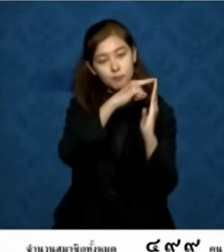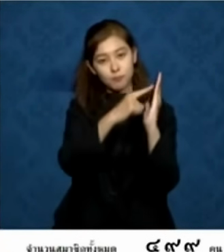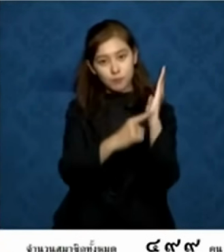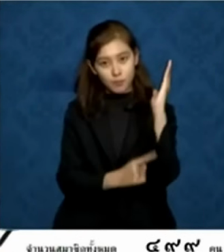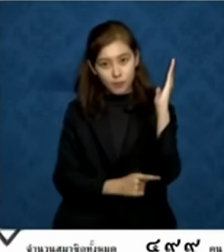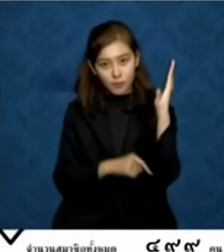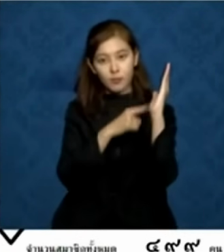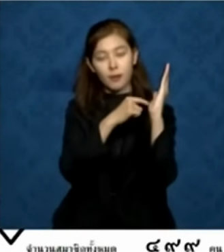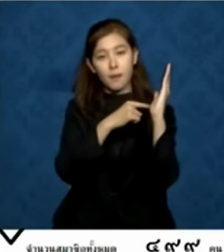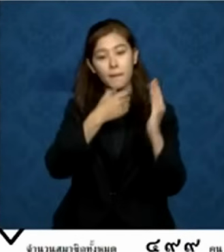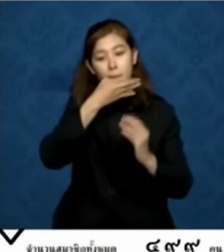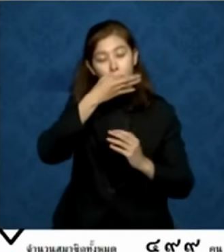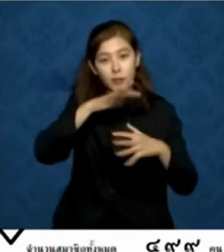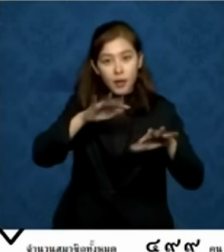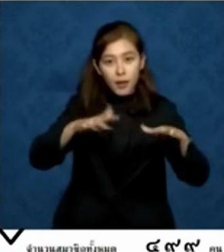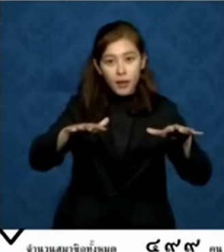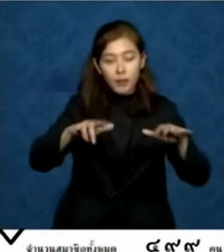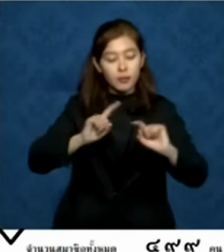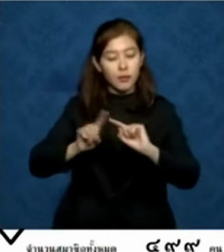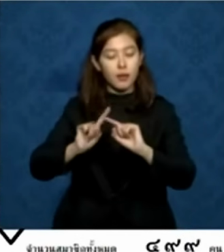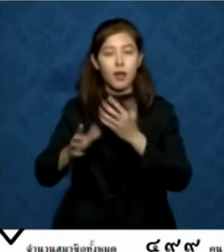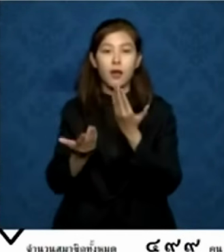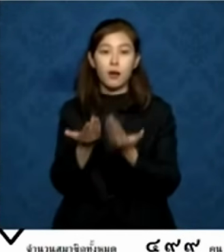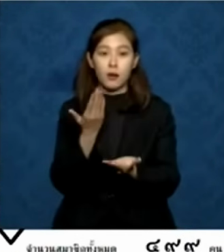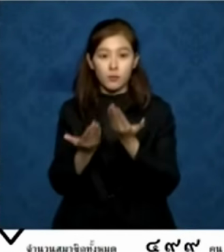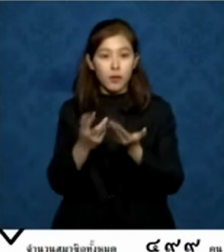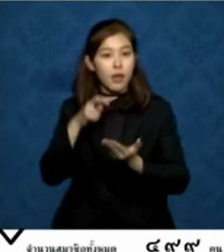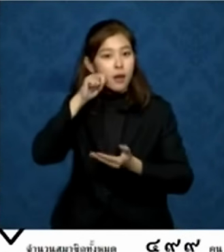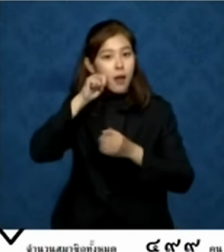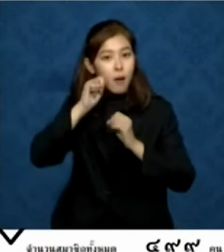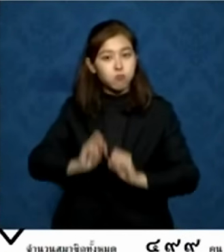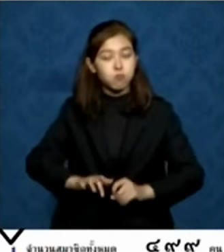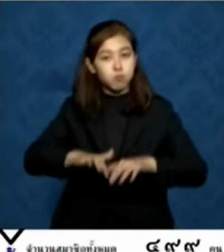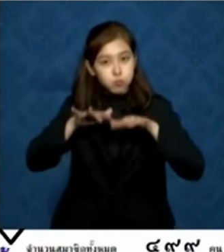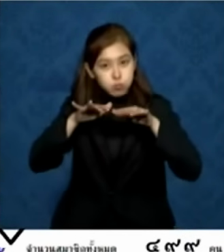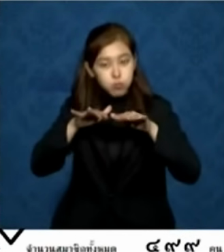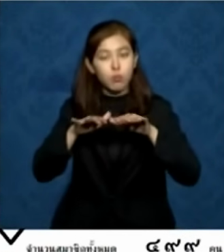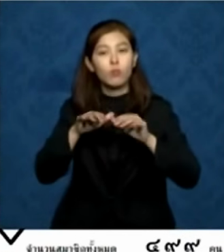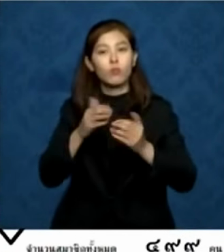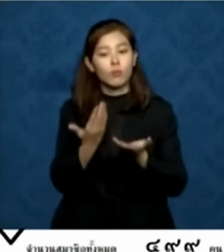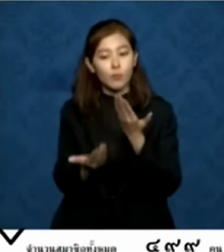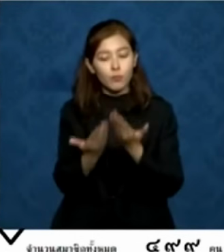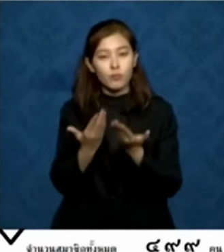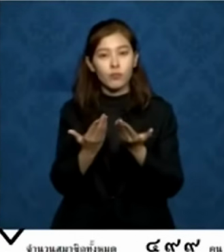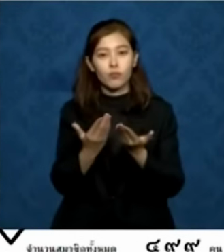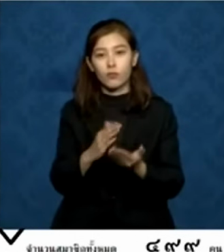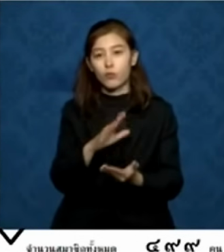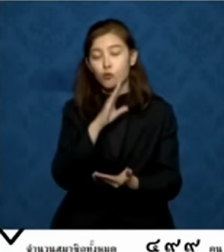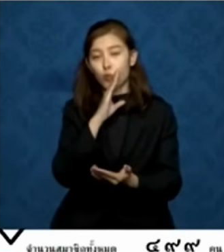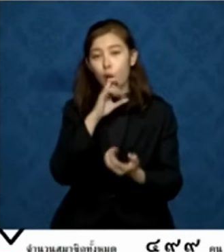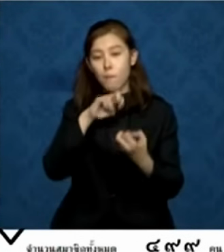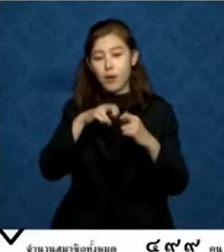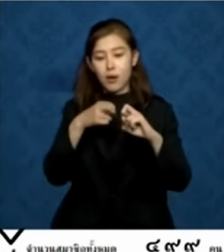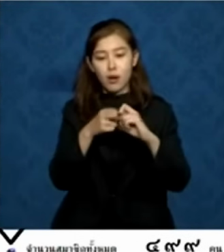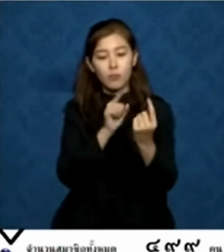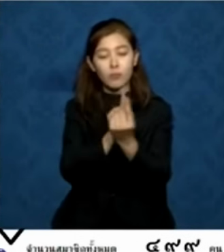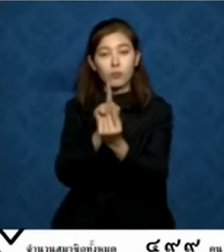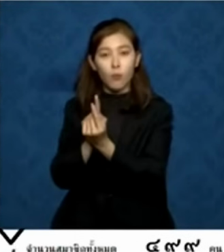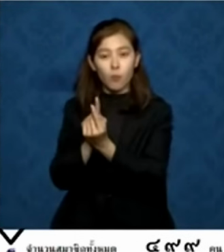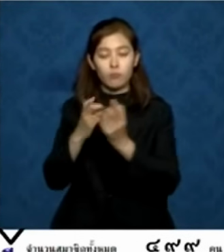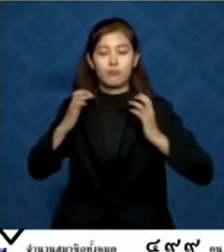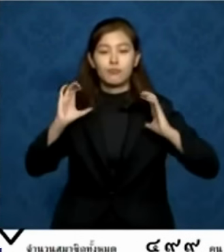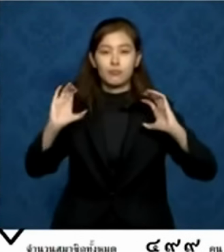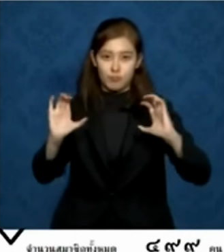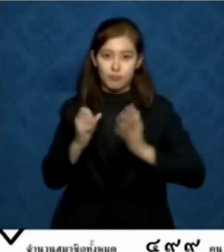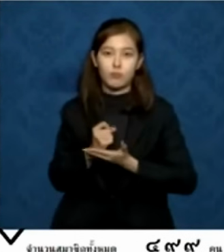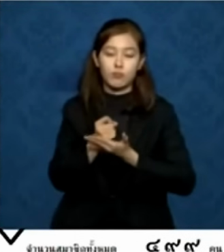ฒนาความสามารถในการดูแลภัยพิบัติและช่วยเหลือผู้ประสบภัยการต่อต้านการก่